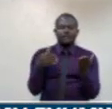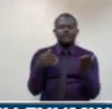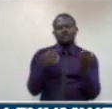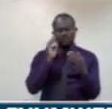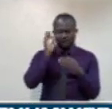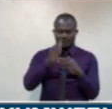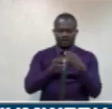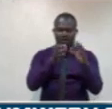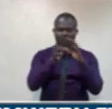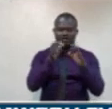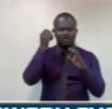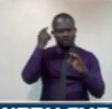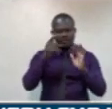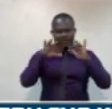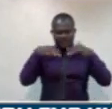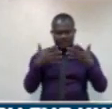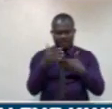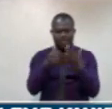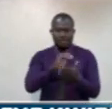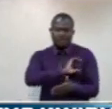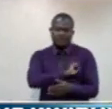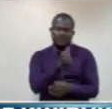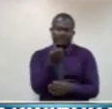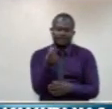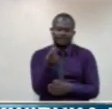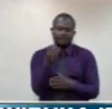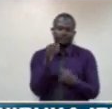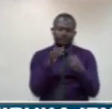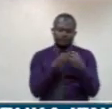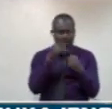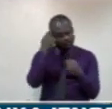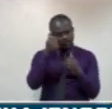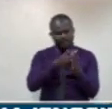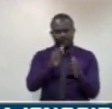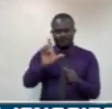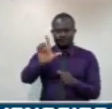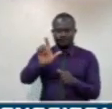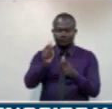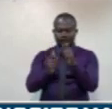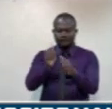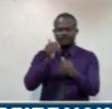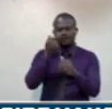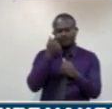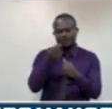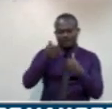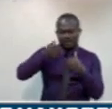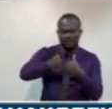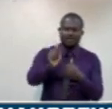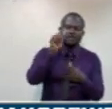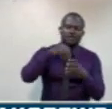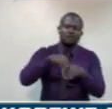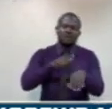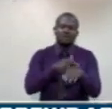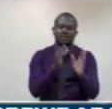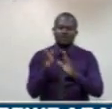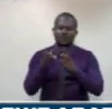bagiye kugenda bibasobanurire bumva ko bimeze, bihanganire amafaranga 8 kuri litiro noneho babona amafaranga yabo mu gihe